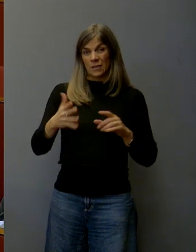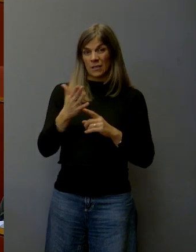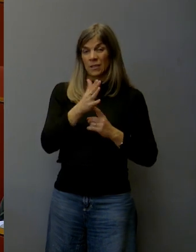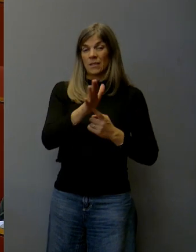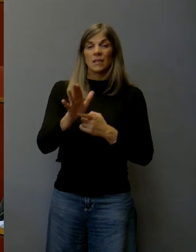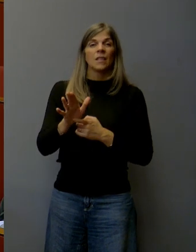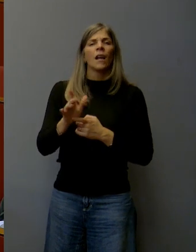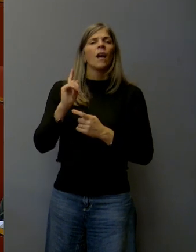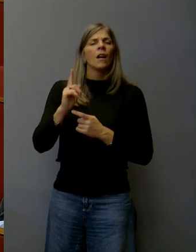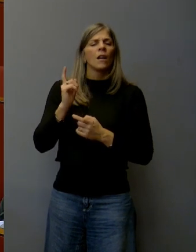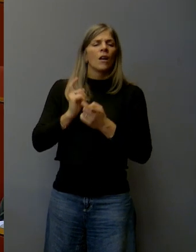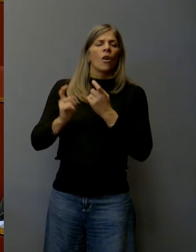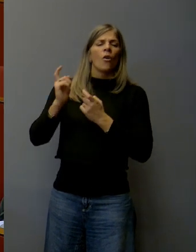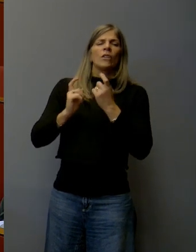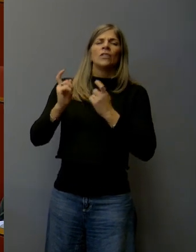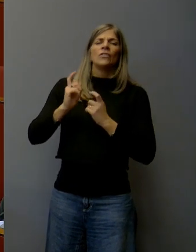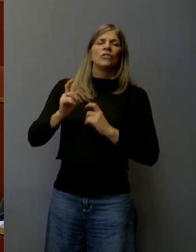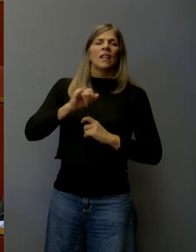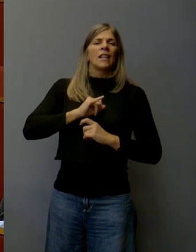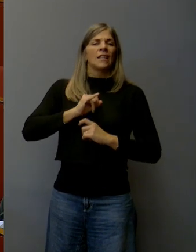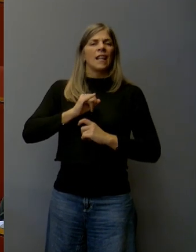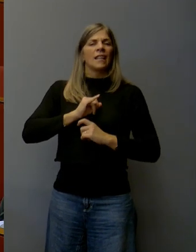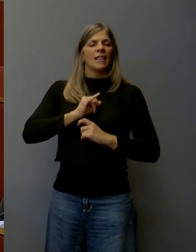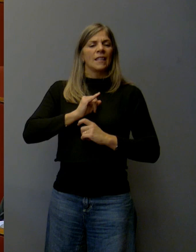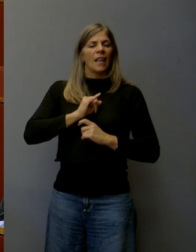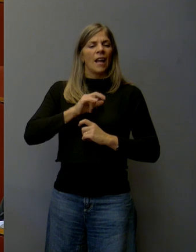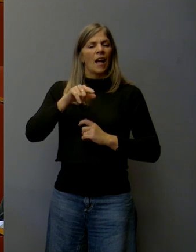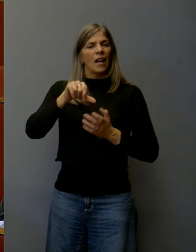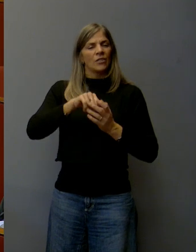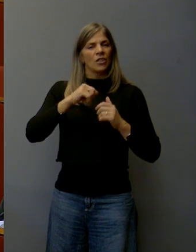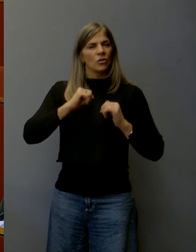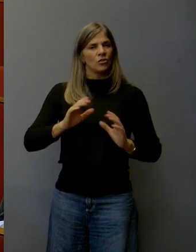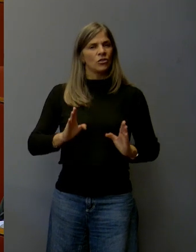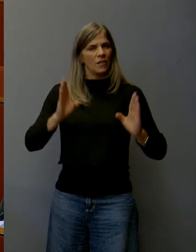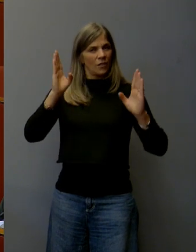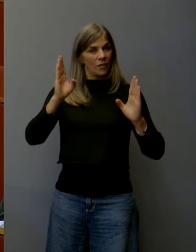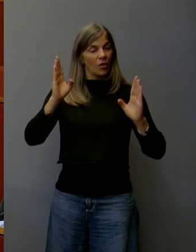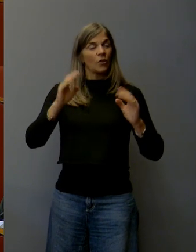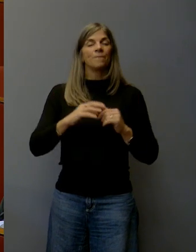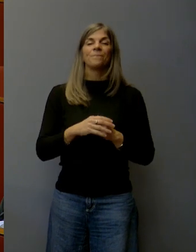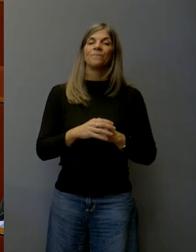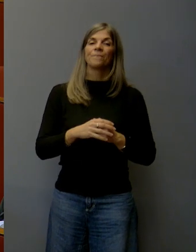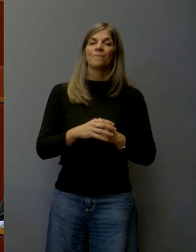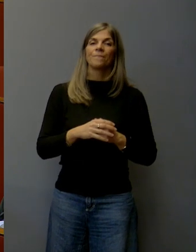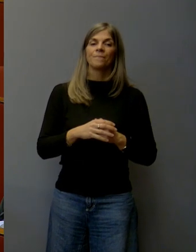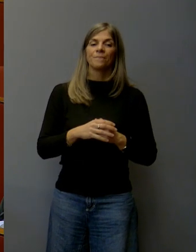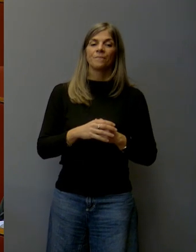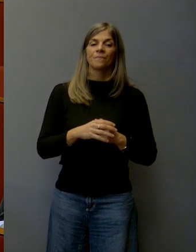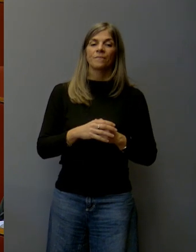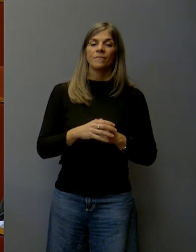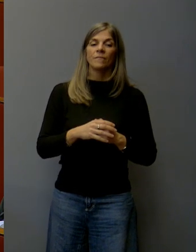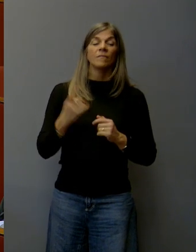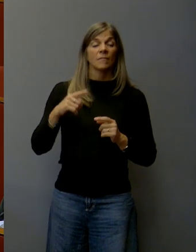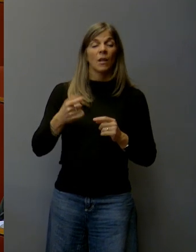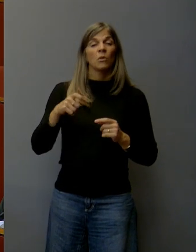ripescare quella che la l'origine identitaria visto che identitaria piace molto del centro civico che ospitava una che